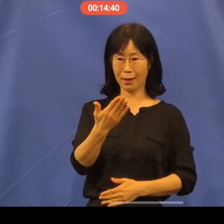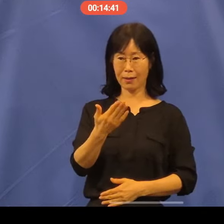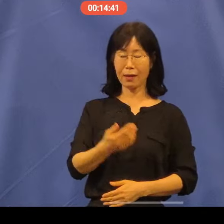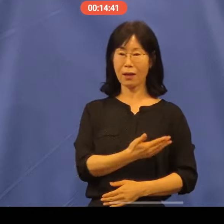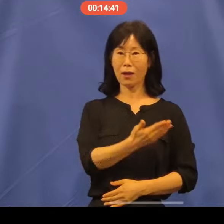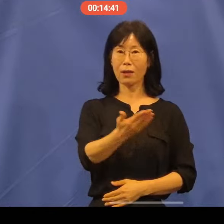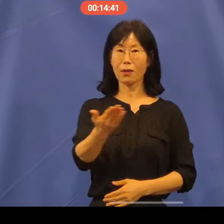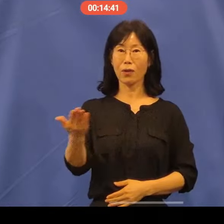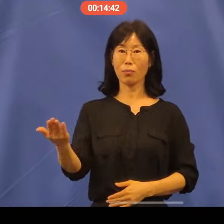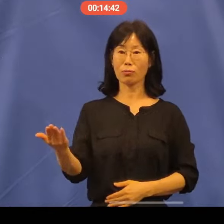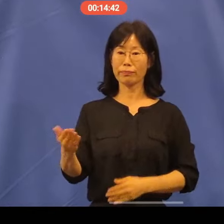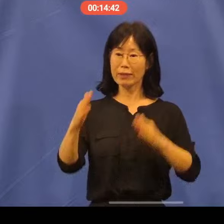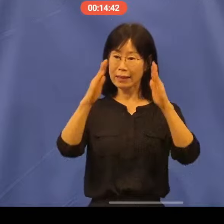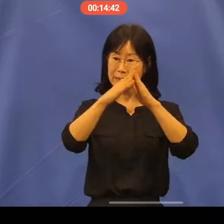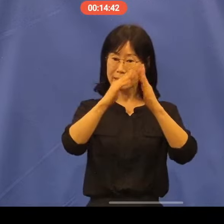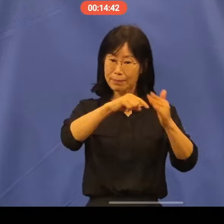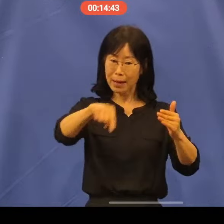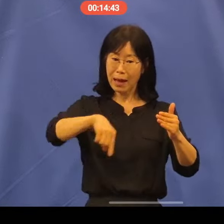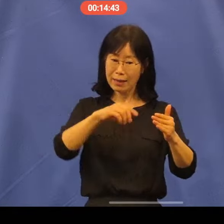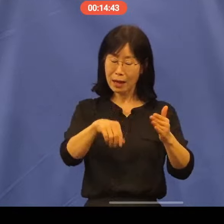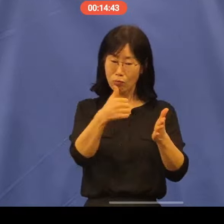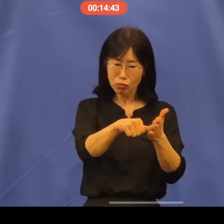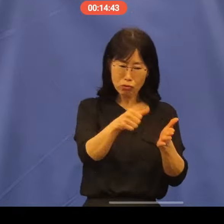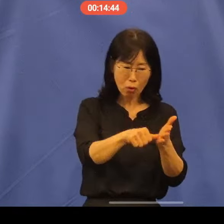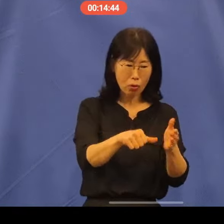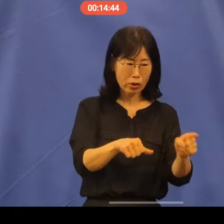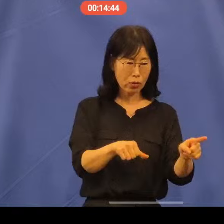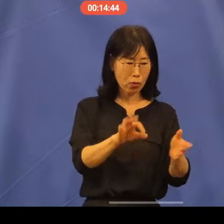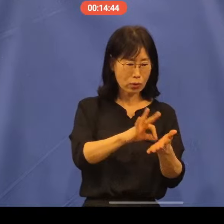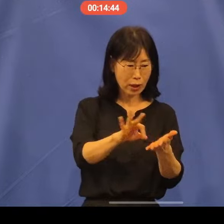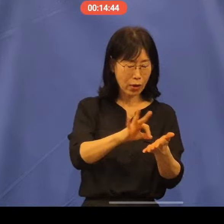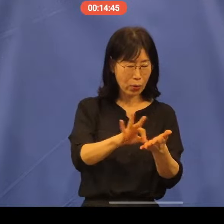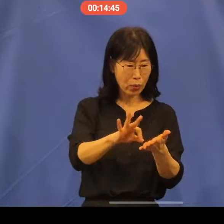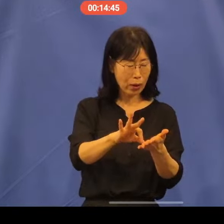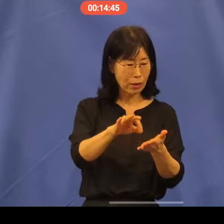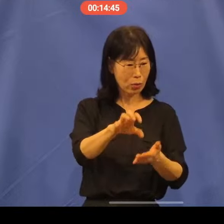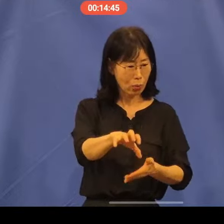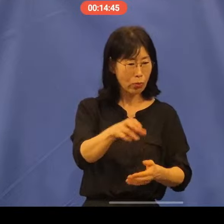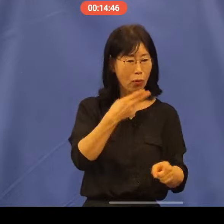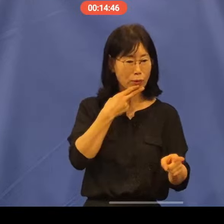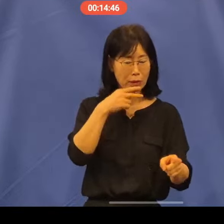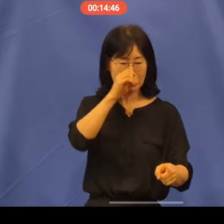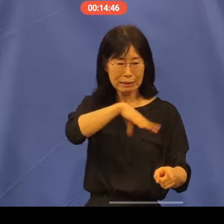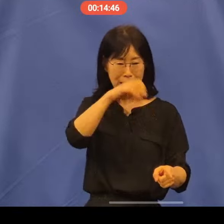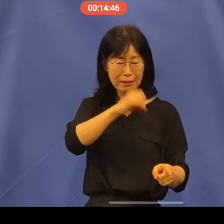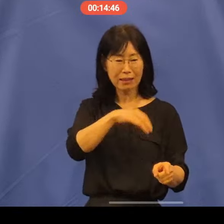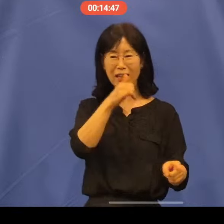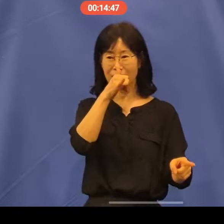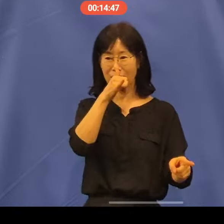목적 없이 여러분들이 집안에 뭔가가 있다면 그건 뭘까요? 쓰레기예요.